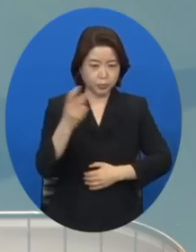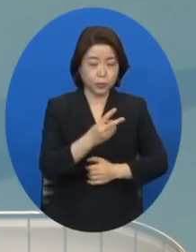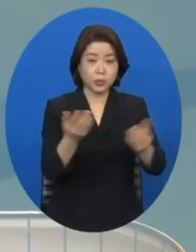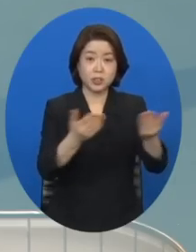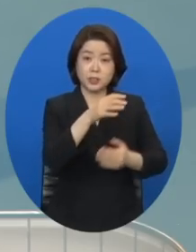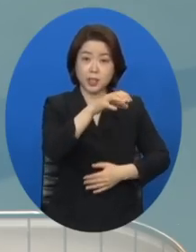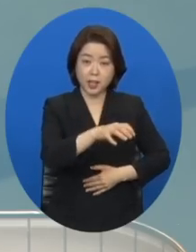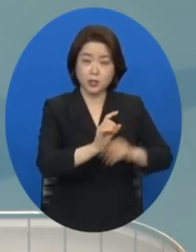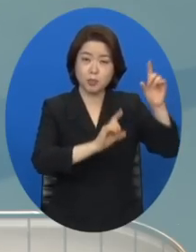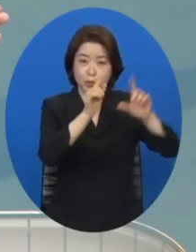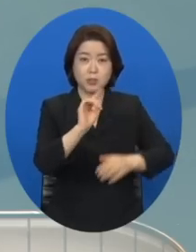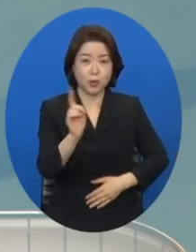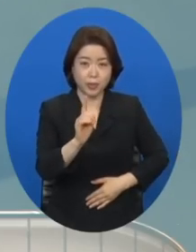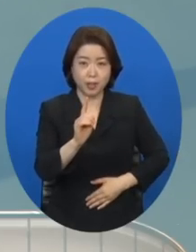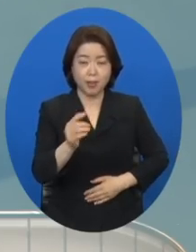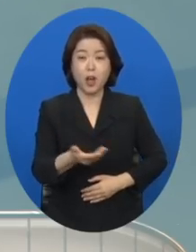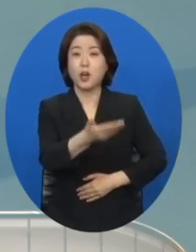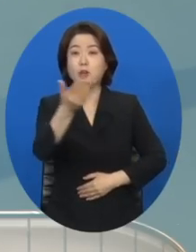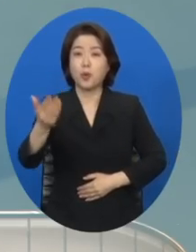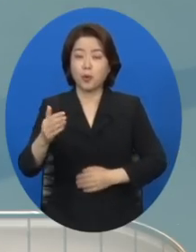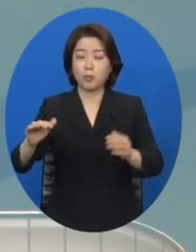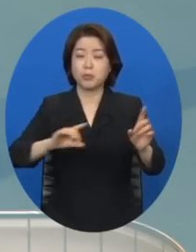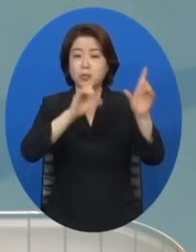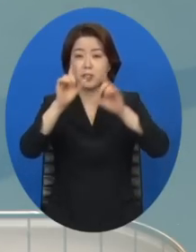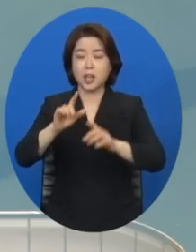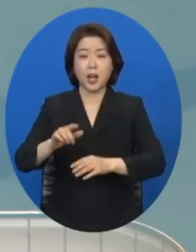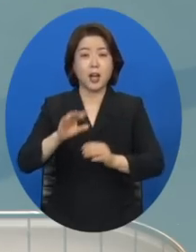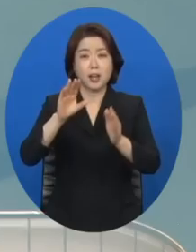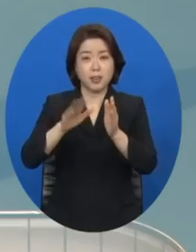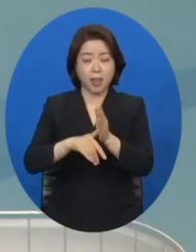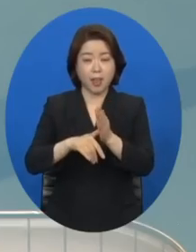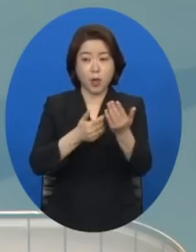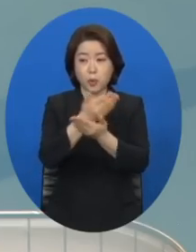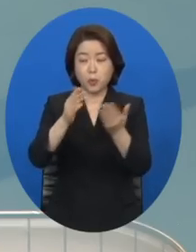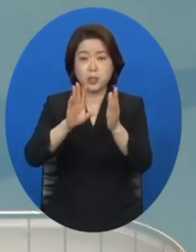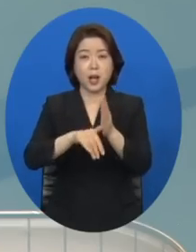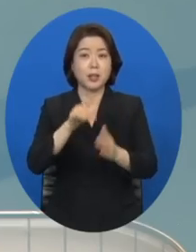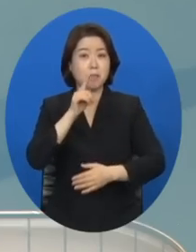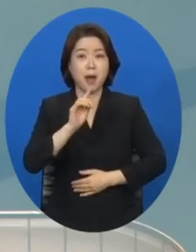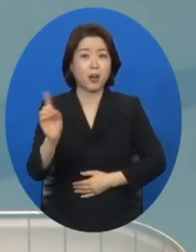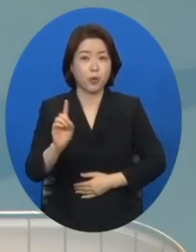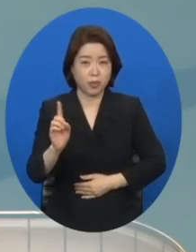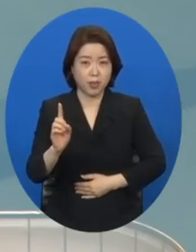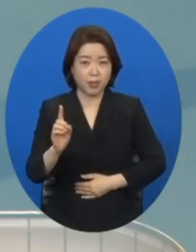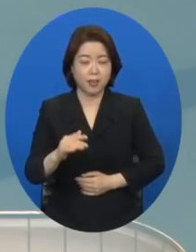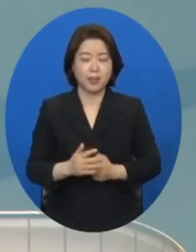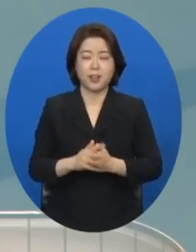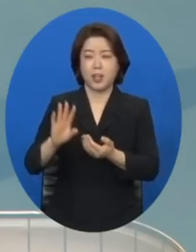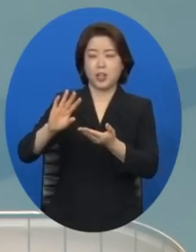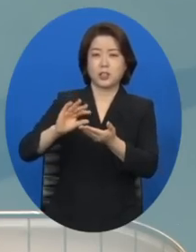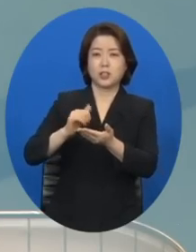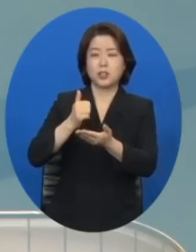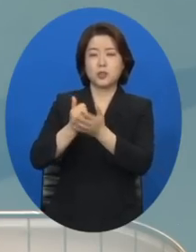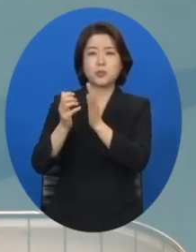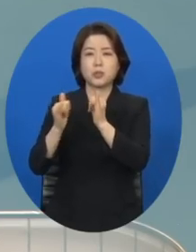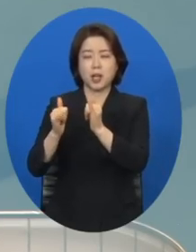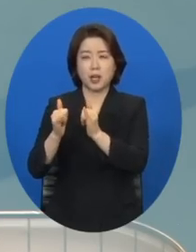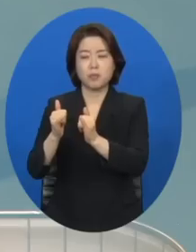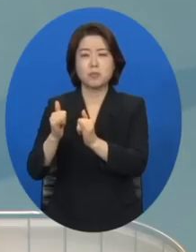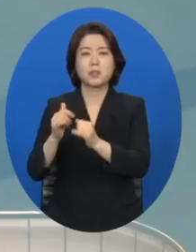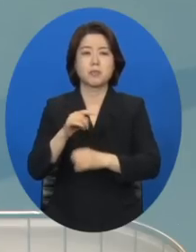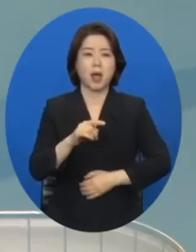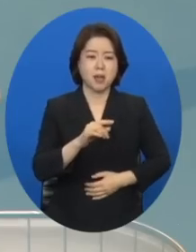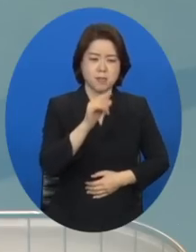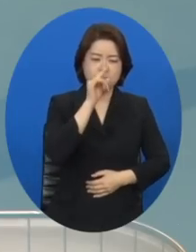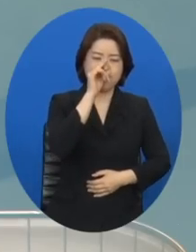여러분이 사시는 때에 주변에 어느 생활은 어떻습니까 글을 쓰임에 불과하고 칼과 같이 날카로운